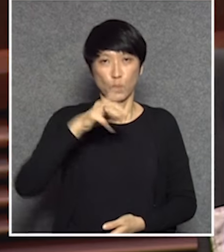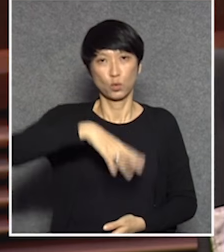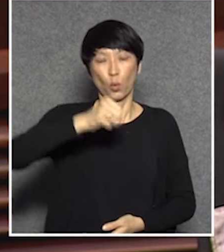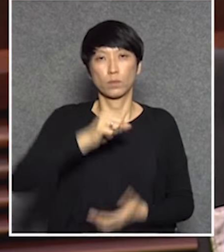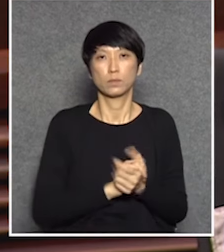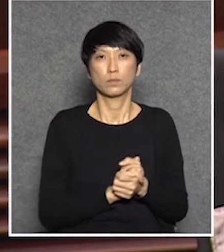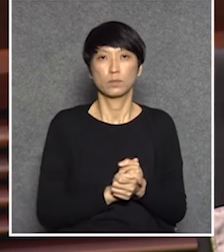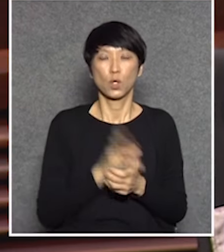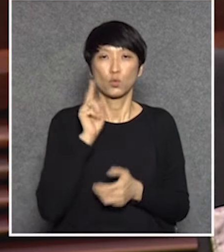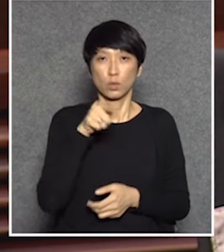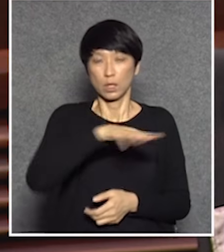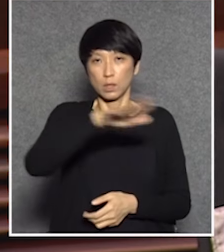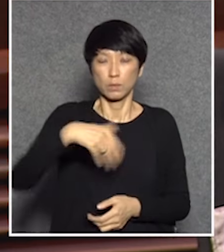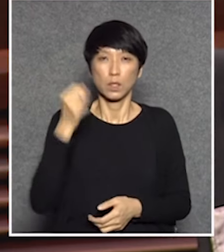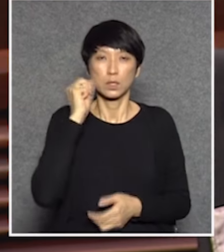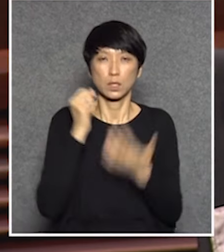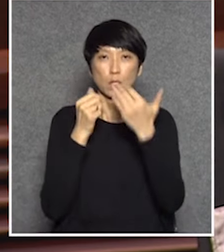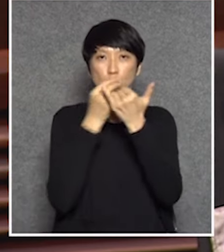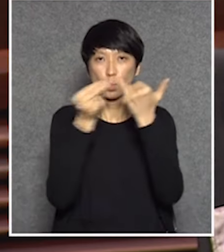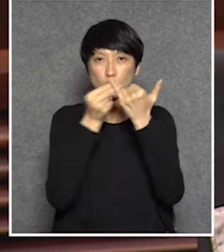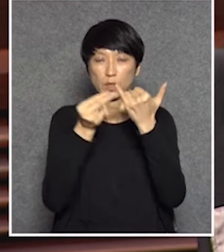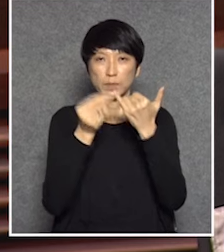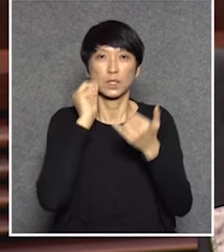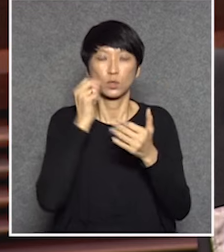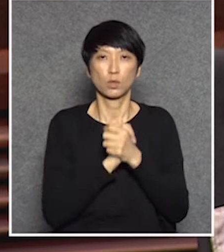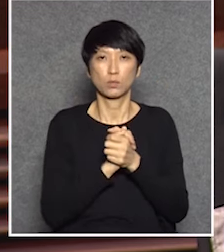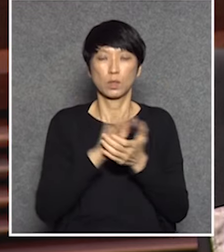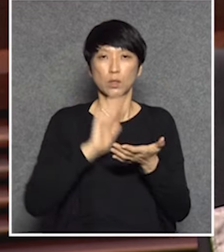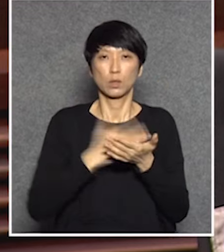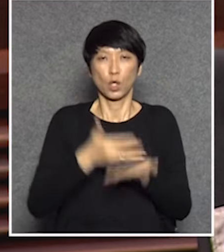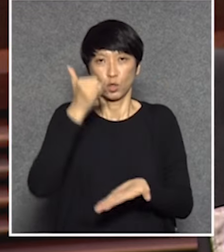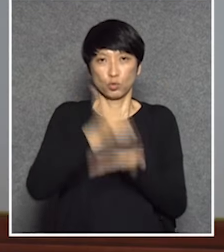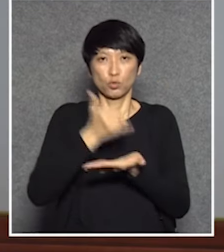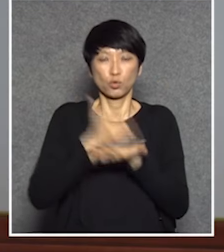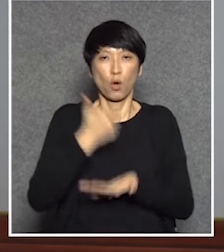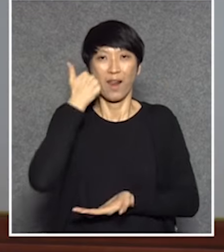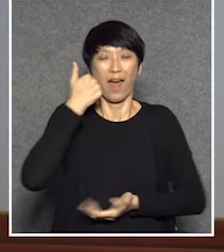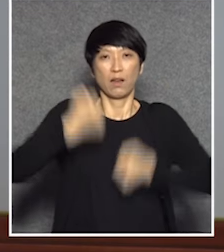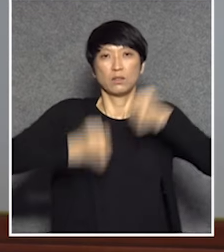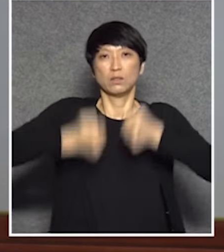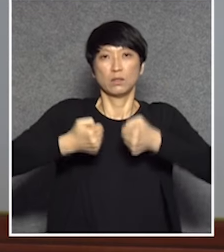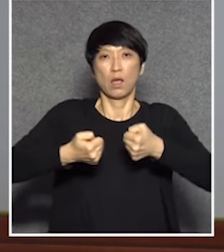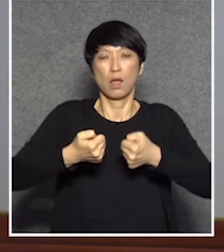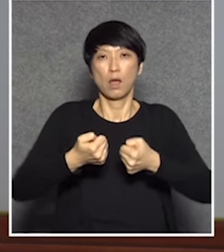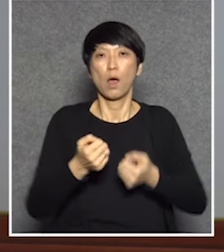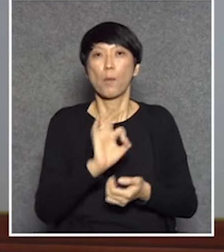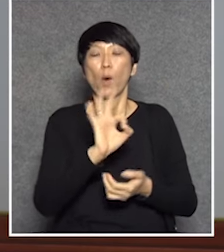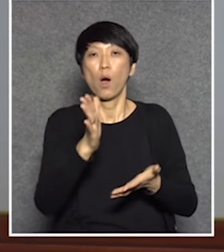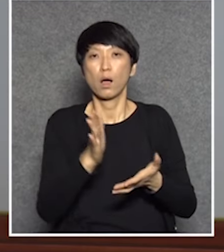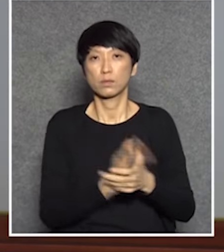即使你們已屆67歲而不能坐冷氣房車上班，你今天坐冷氣房車上